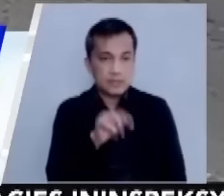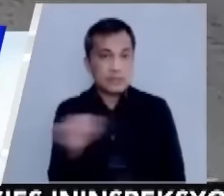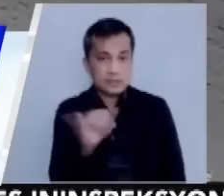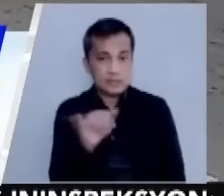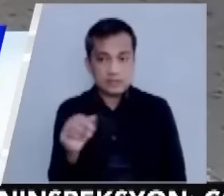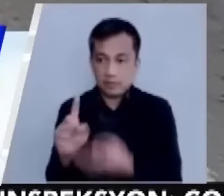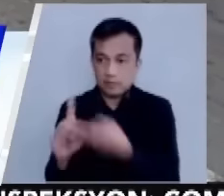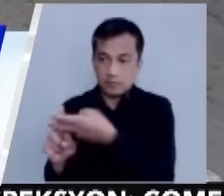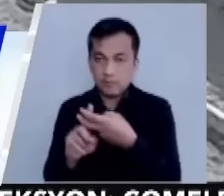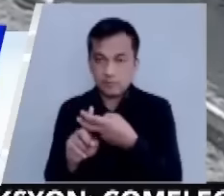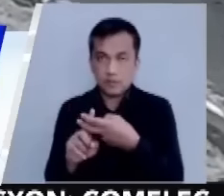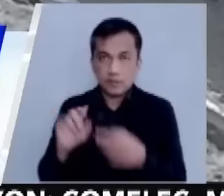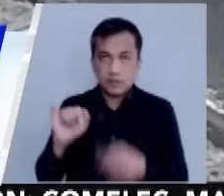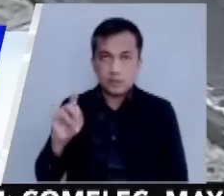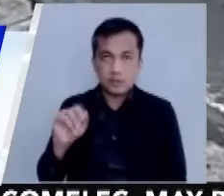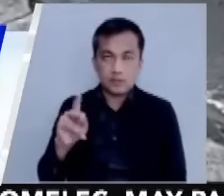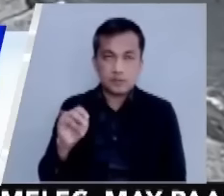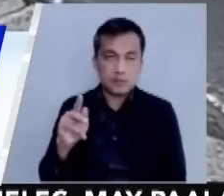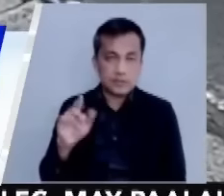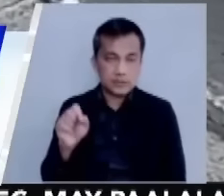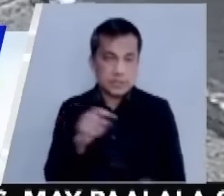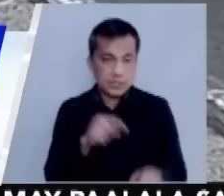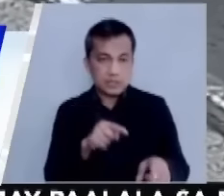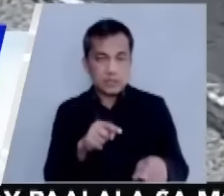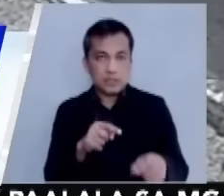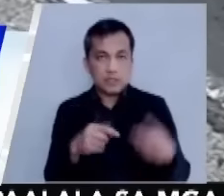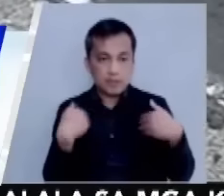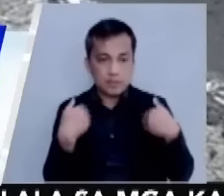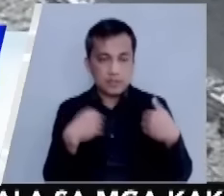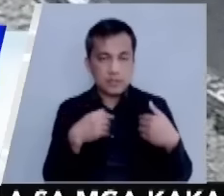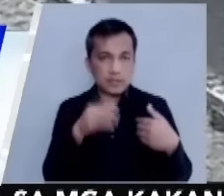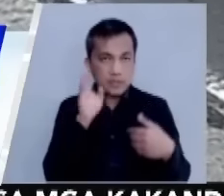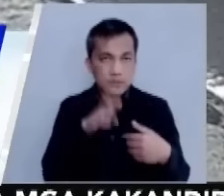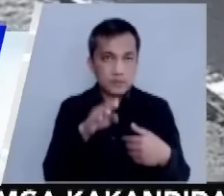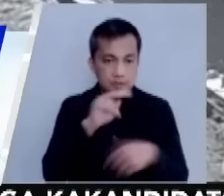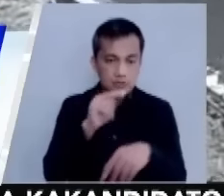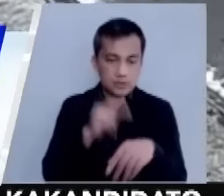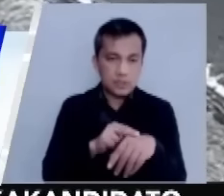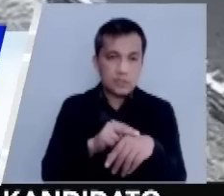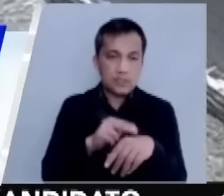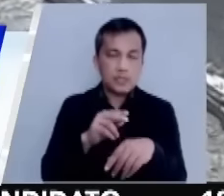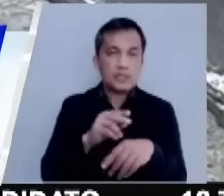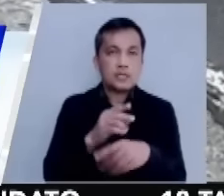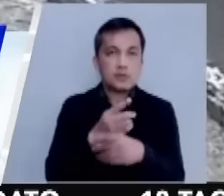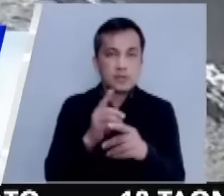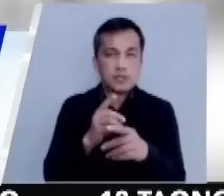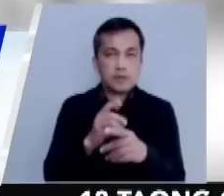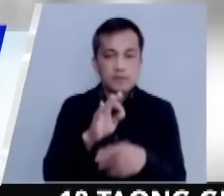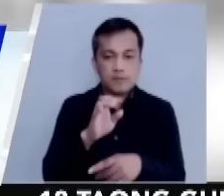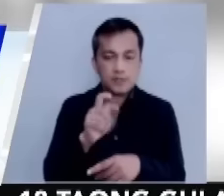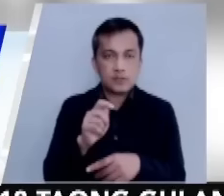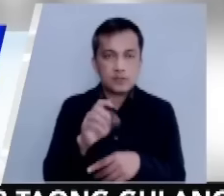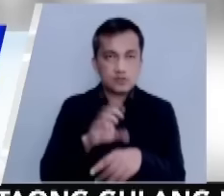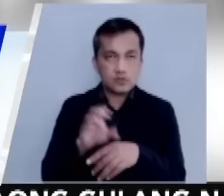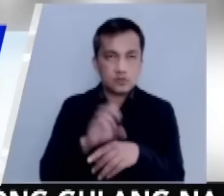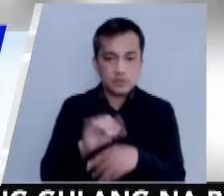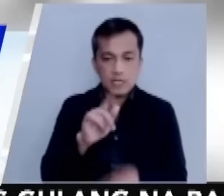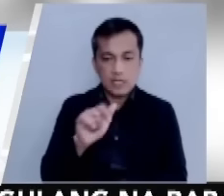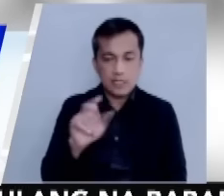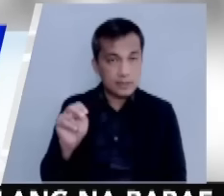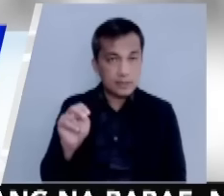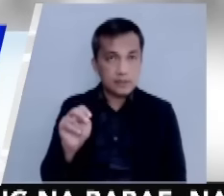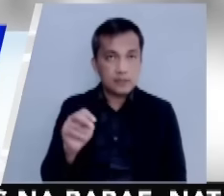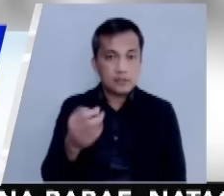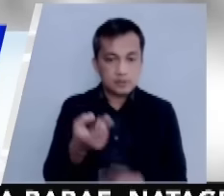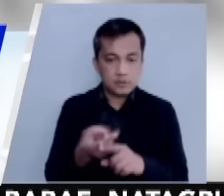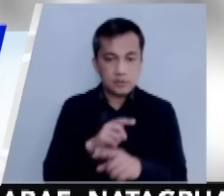si James Jasmines, ang nakababatang kapatid ni dating National Democratic Front consultant Alan Jasmines. Galing umano noon si